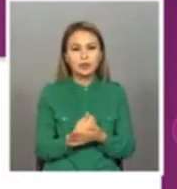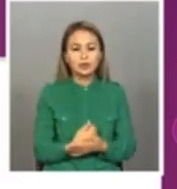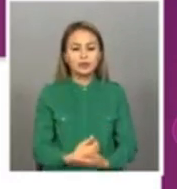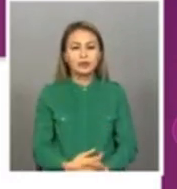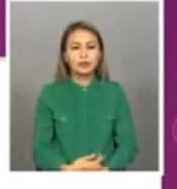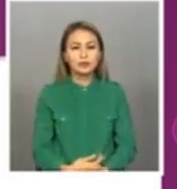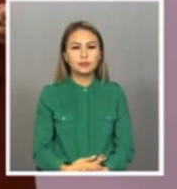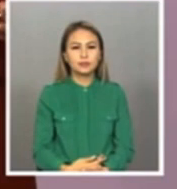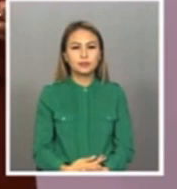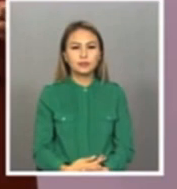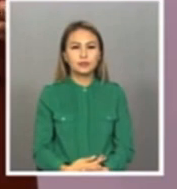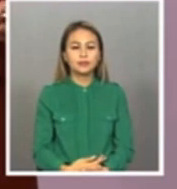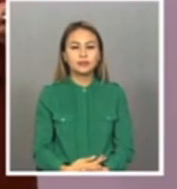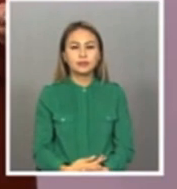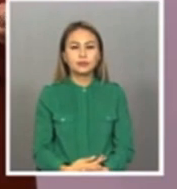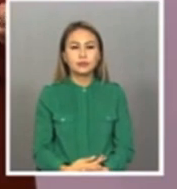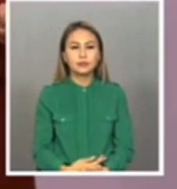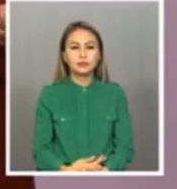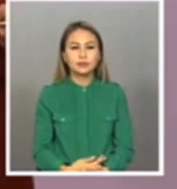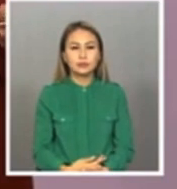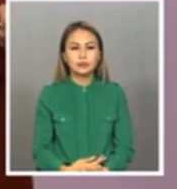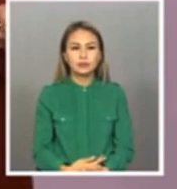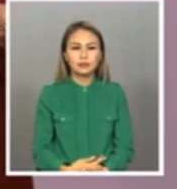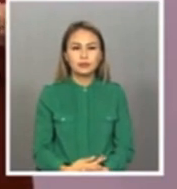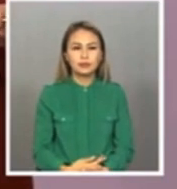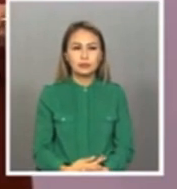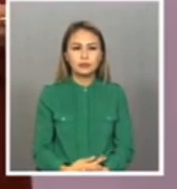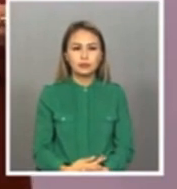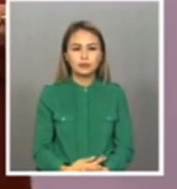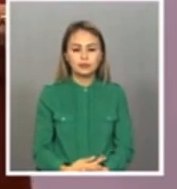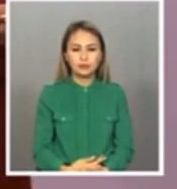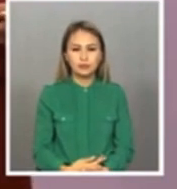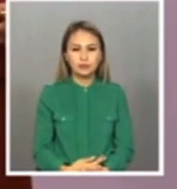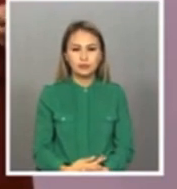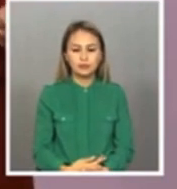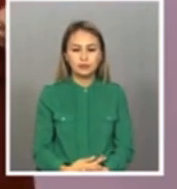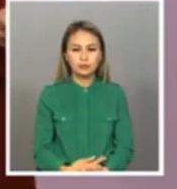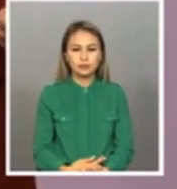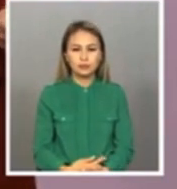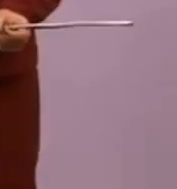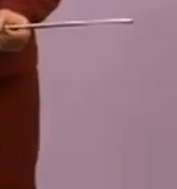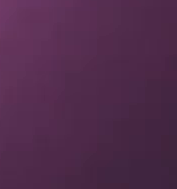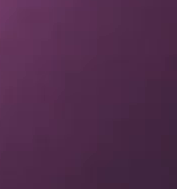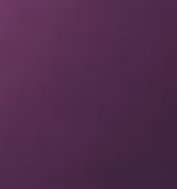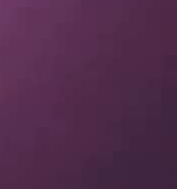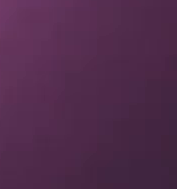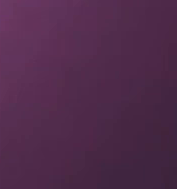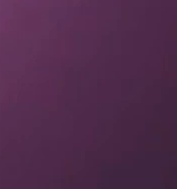анықтадыңдар. Жарайсыңдар балалар. Бүгінгі сабағымыз аяқталды. Сау болыңдар.